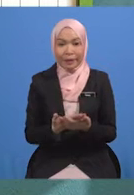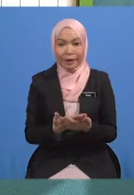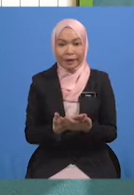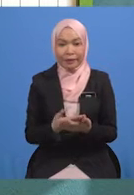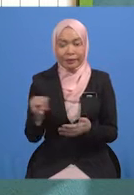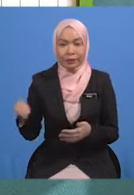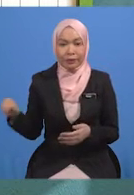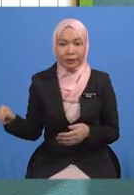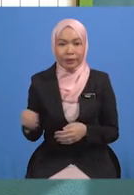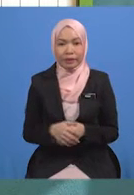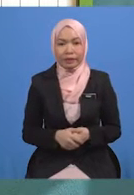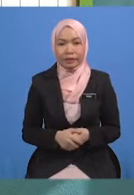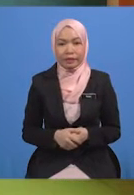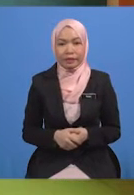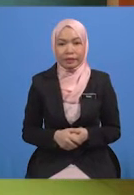Baiklah, murid-murid.